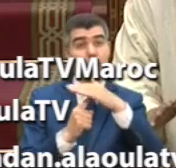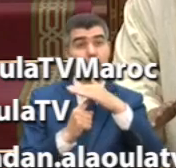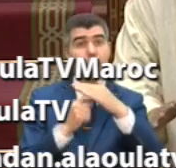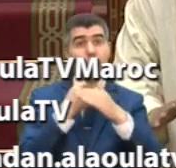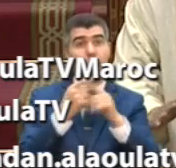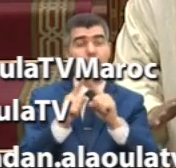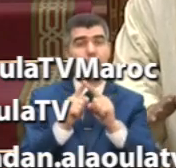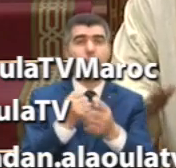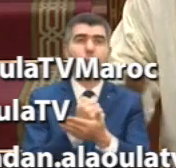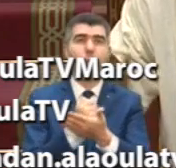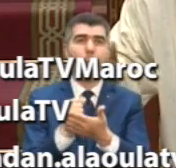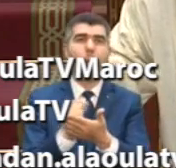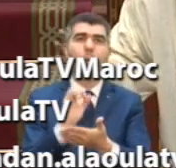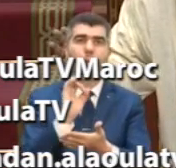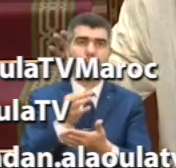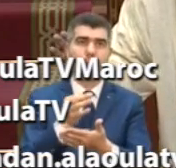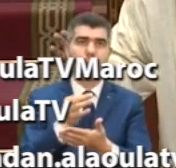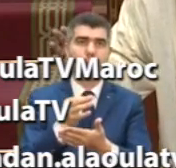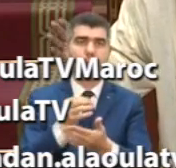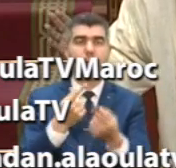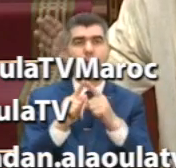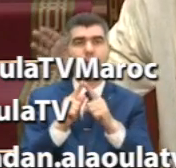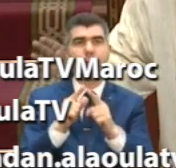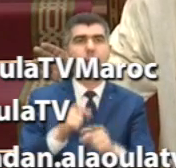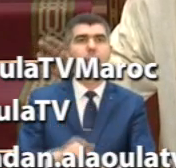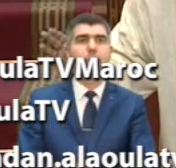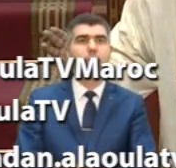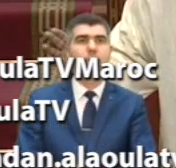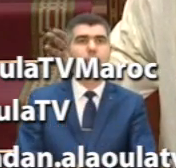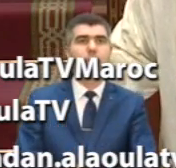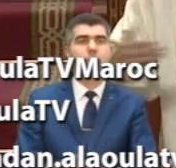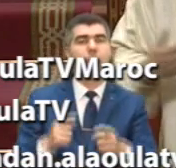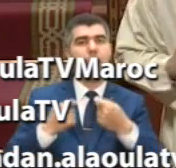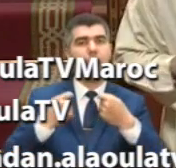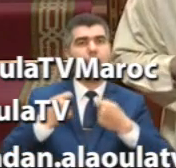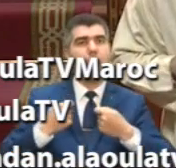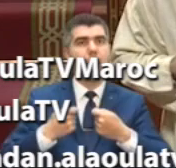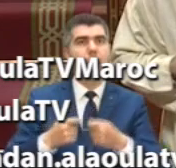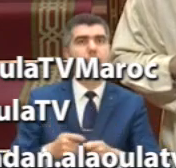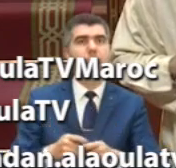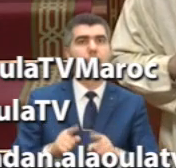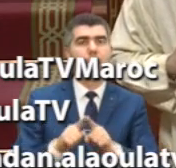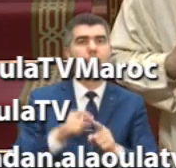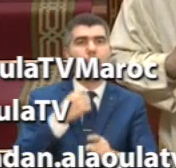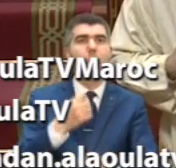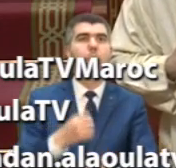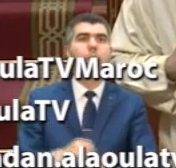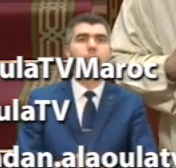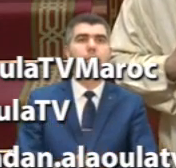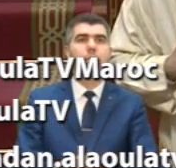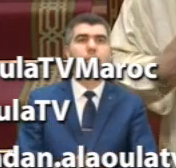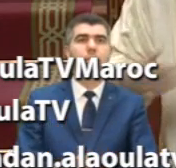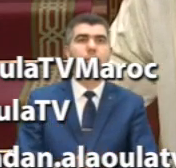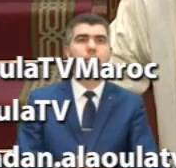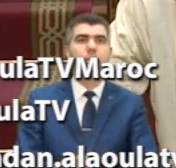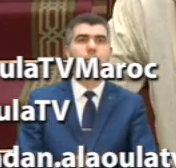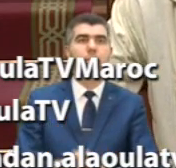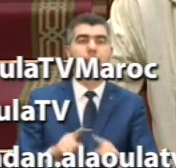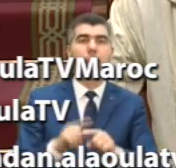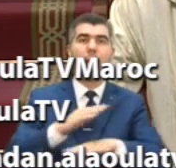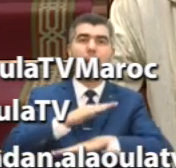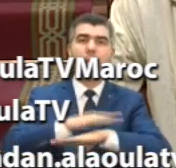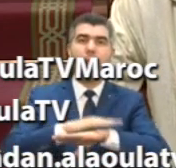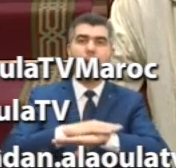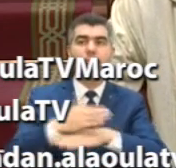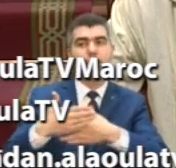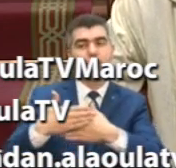نسحب، ولكن ما كانش داعي السيد الرئيس، أنا كنت غادي نديرها لان خصنا نحترموا